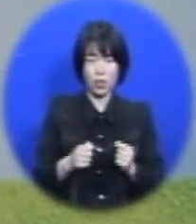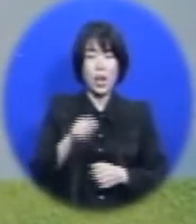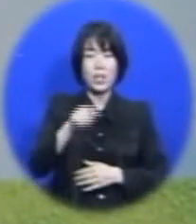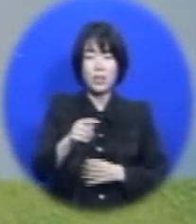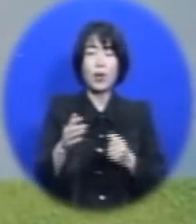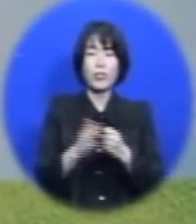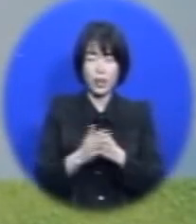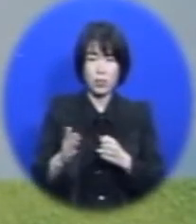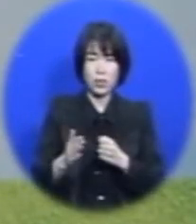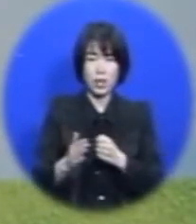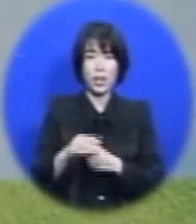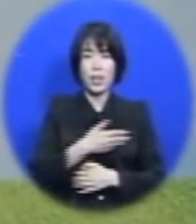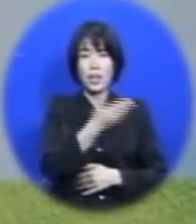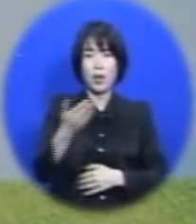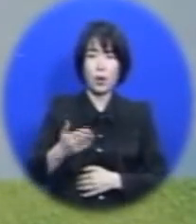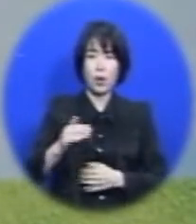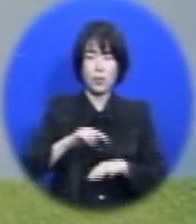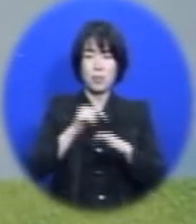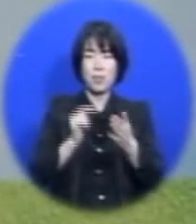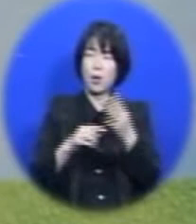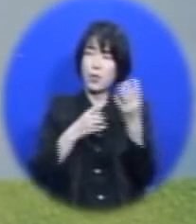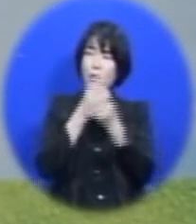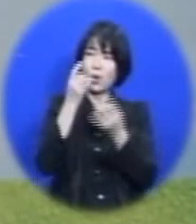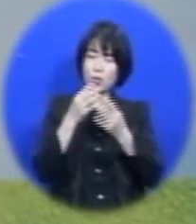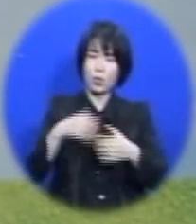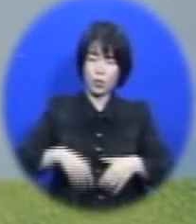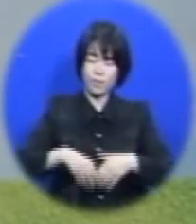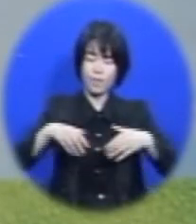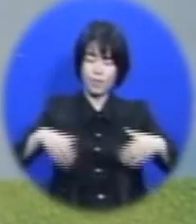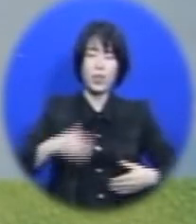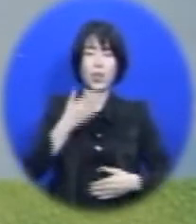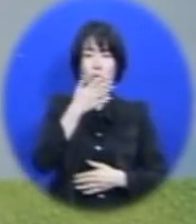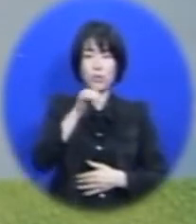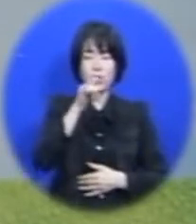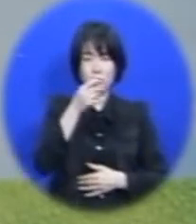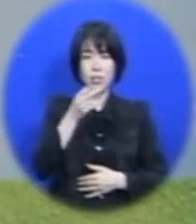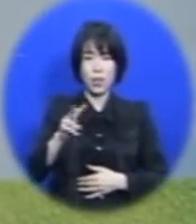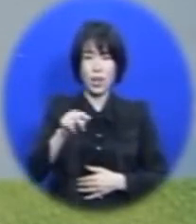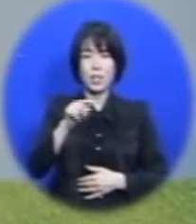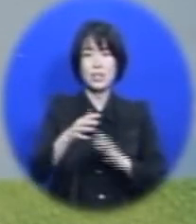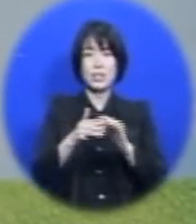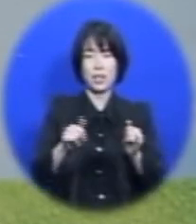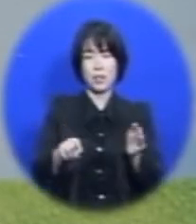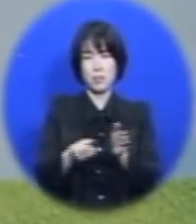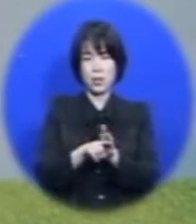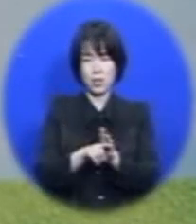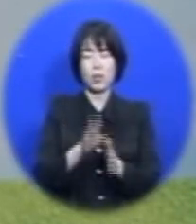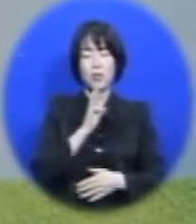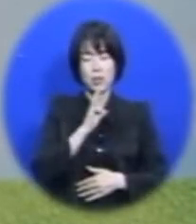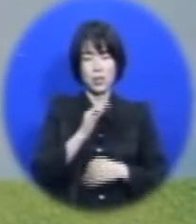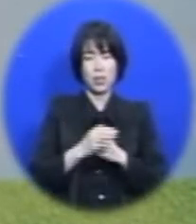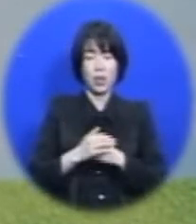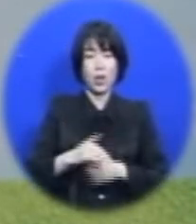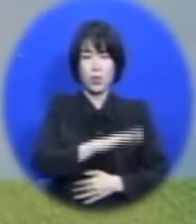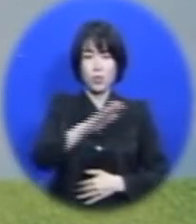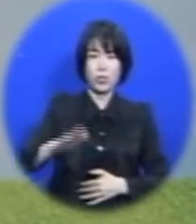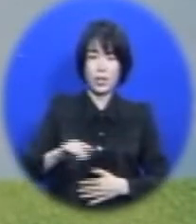그것으로 인해서 여러분의 마음이 황홀하고 담대해질 수 있어야 그 사람이 믿는 거죠. 우리가